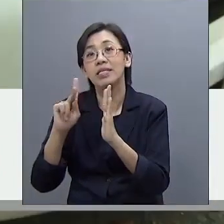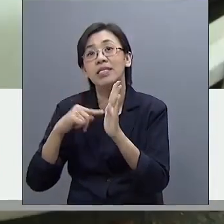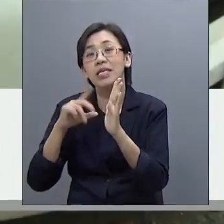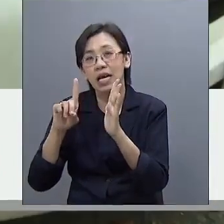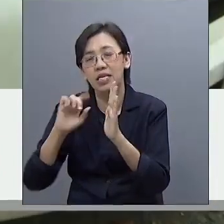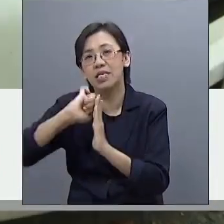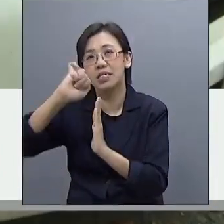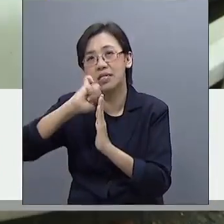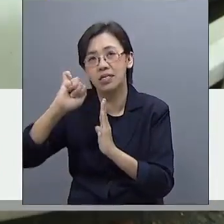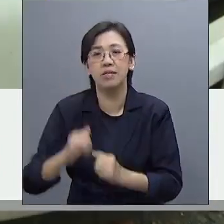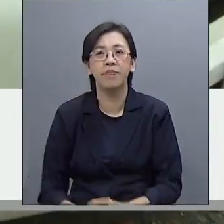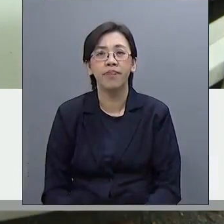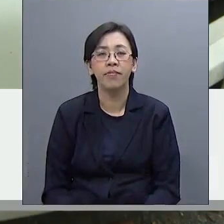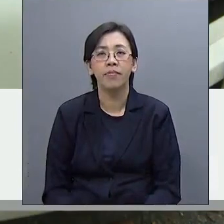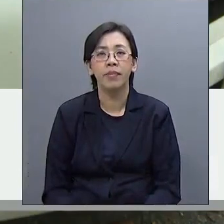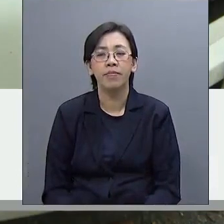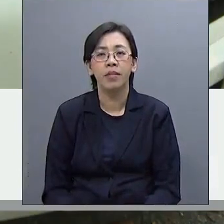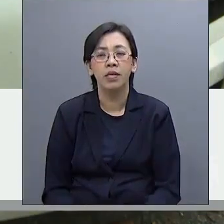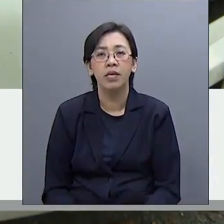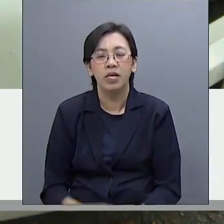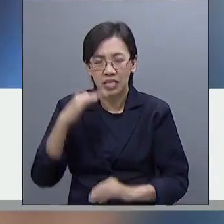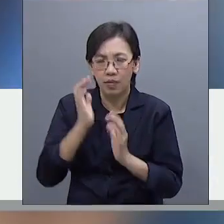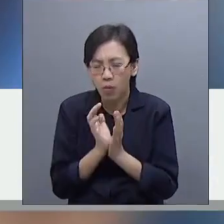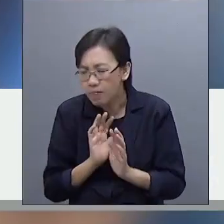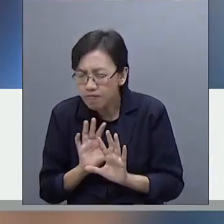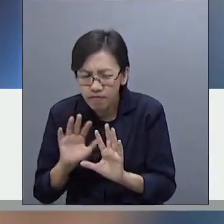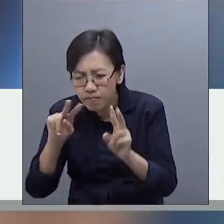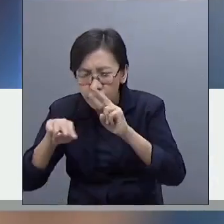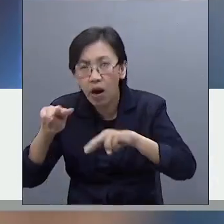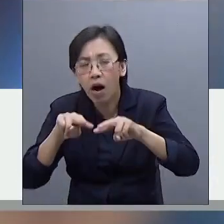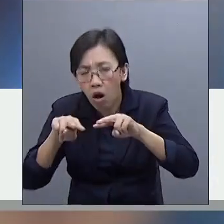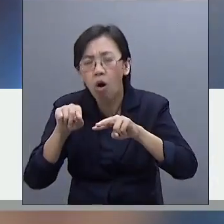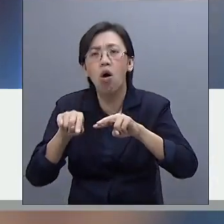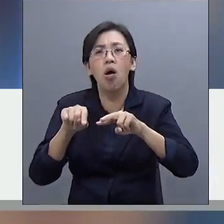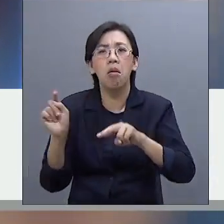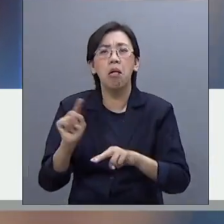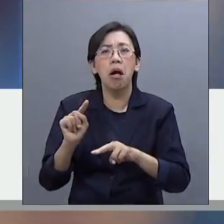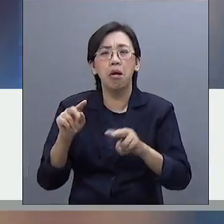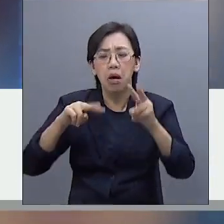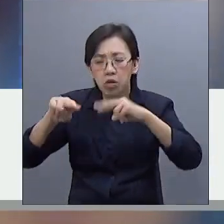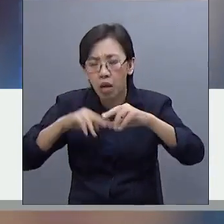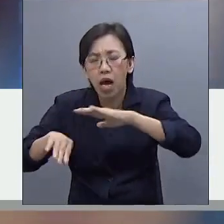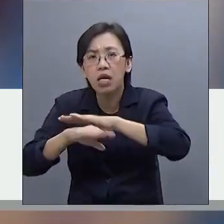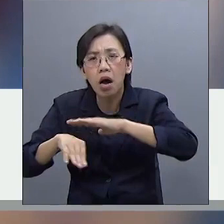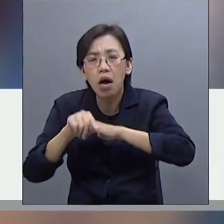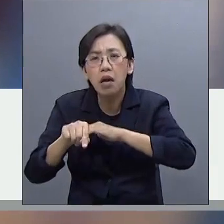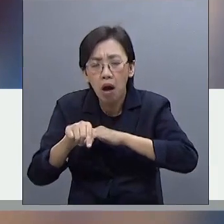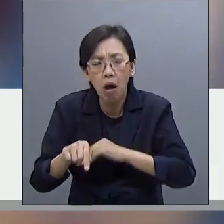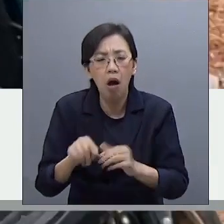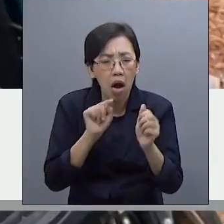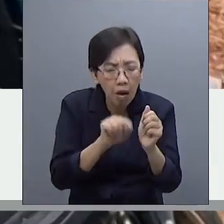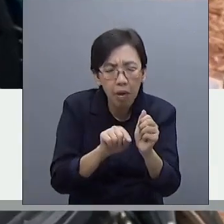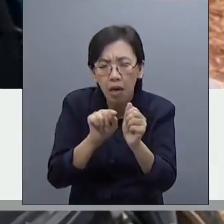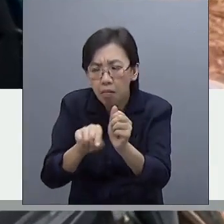ที่เชียงใหม่นะคะจึงไปติดตามตัวแล้วก็สุดท้ายค่ะมีเบาะแสว่าไปพบในหลายๆอำเภอ